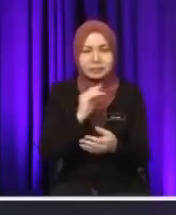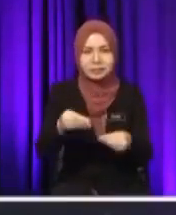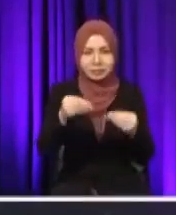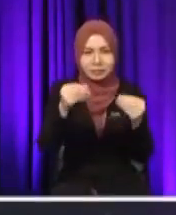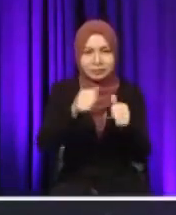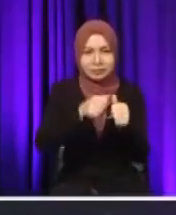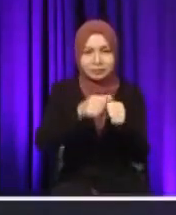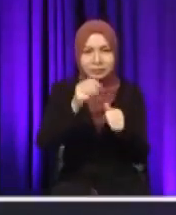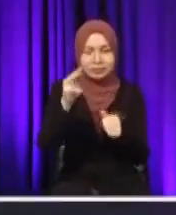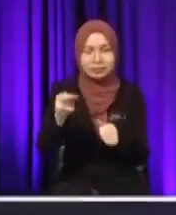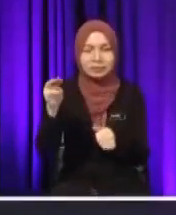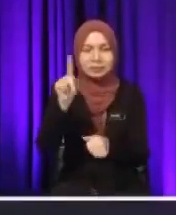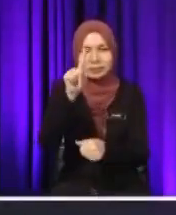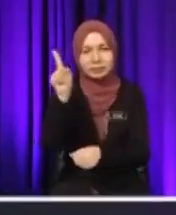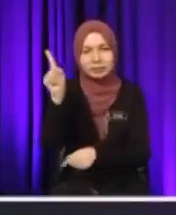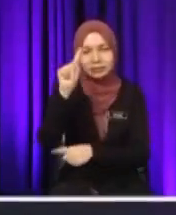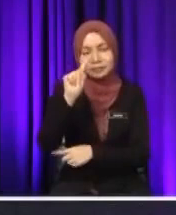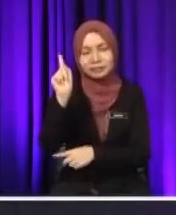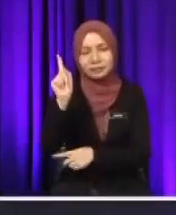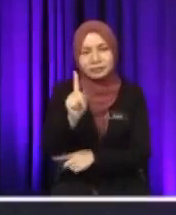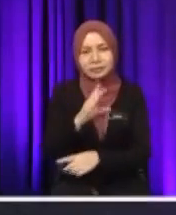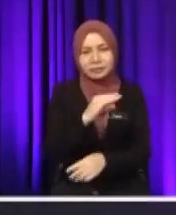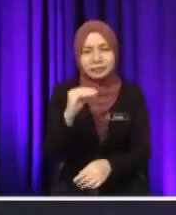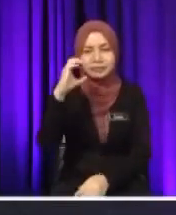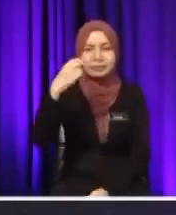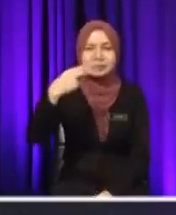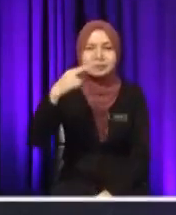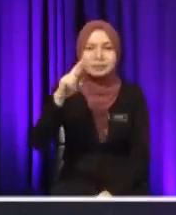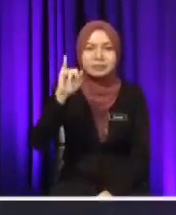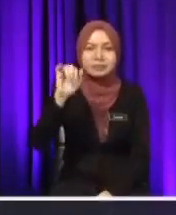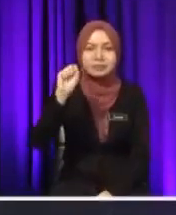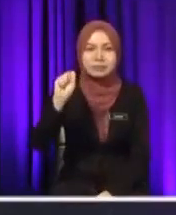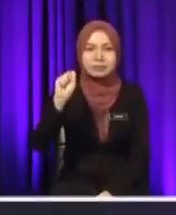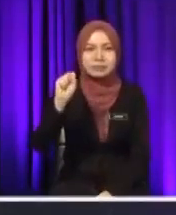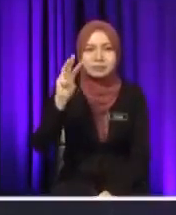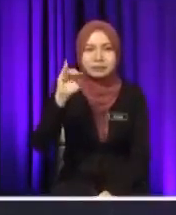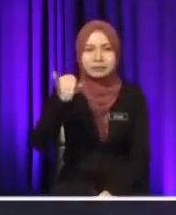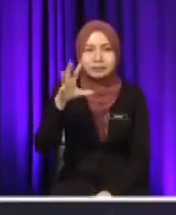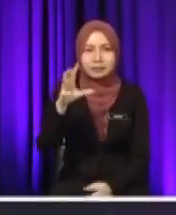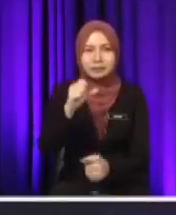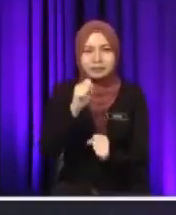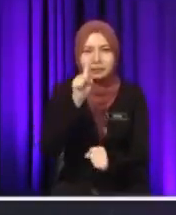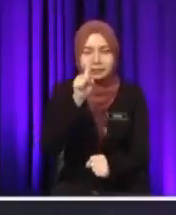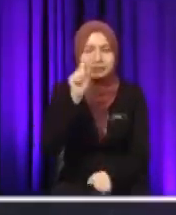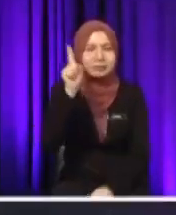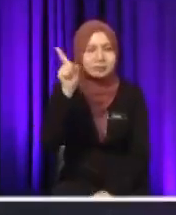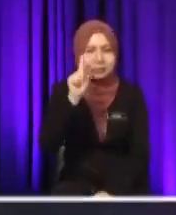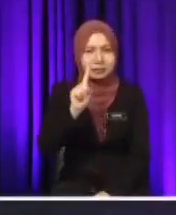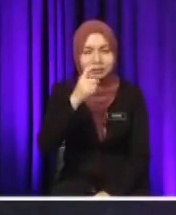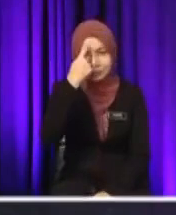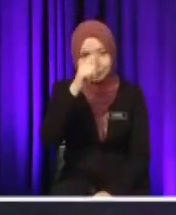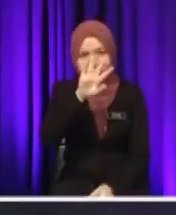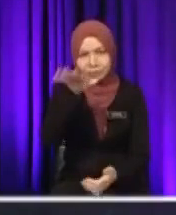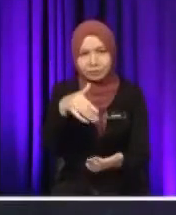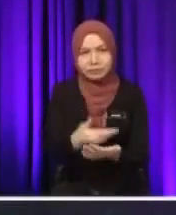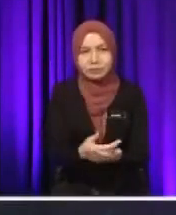right. Alia satu bintang. Itu dia. Dan Chris. Juga Chris. Chris satu bintang. Satu saja. Okey. Satu. Dan untuk semua,